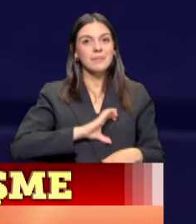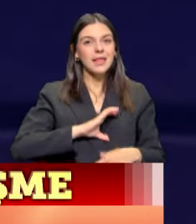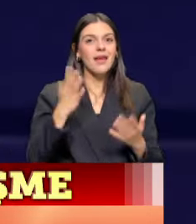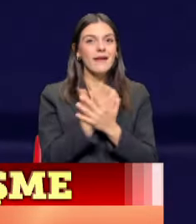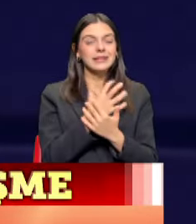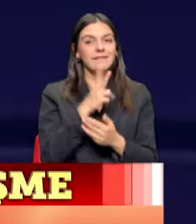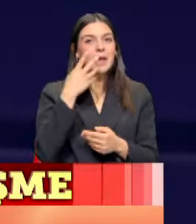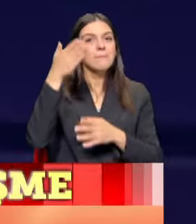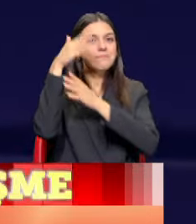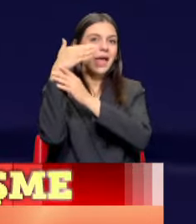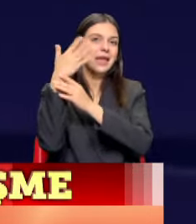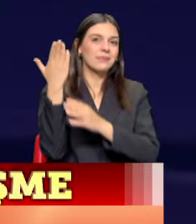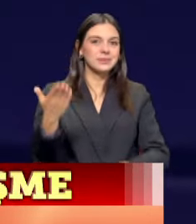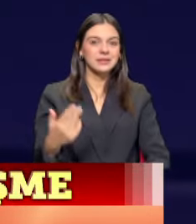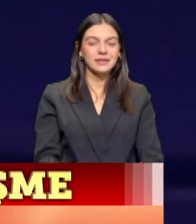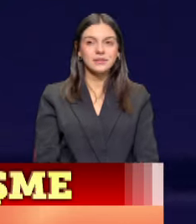dalgalandırdı.